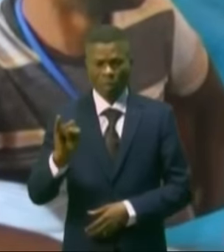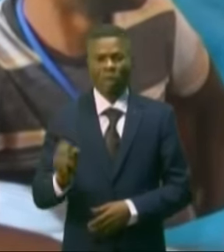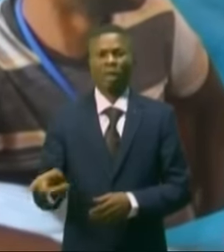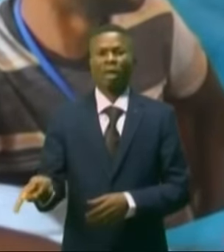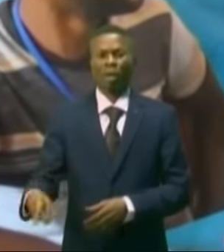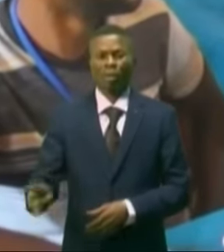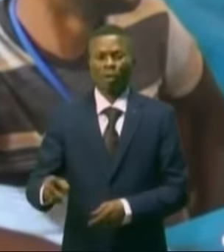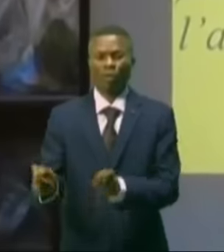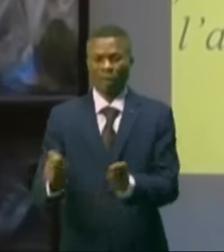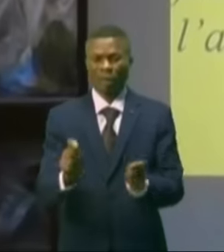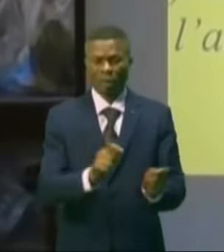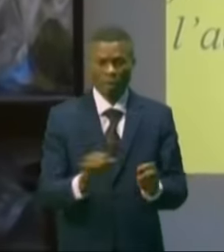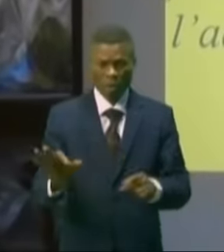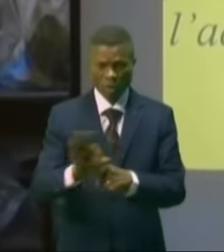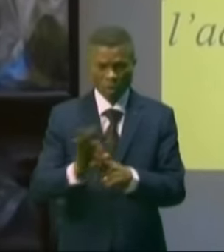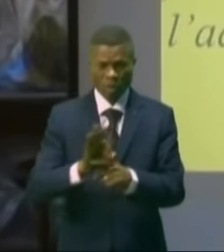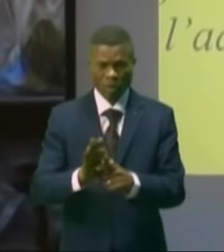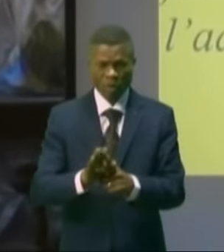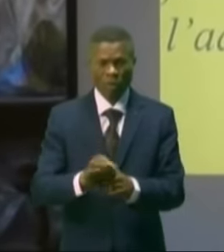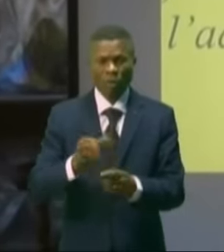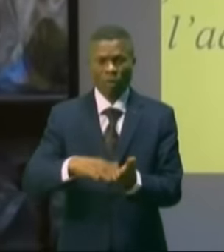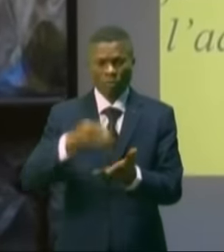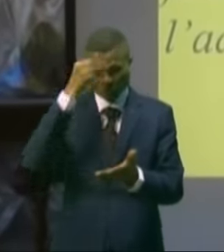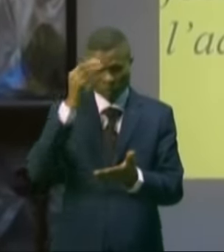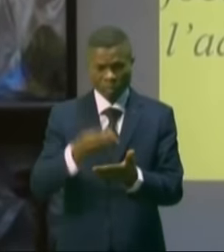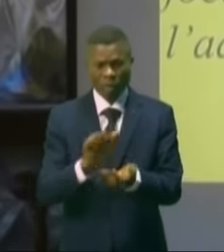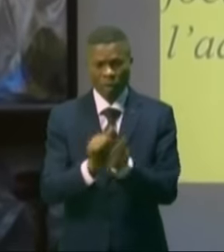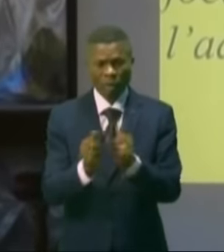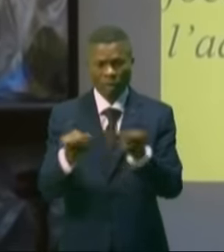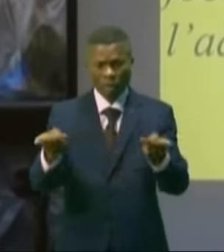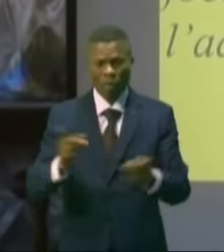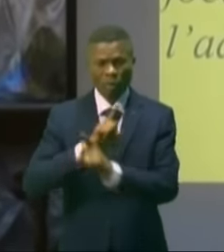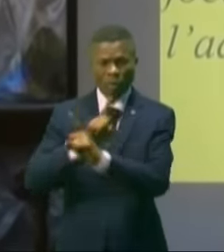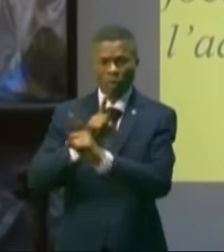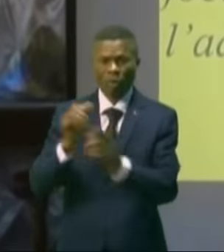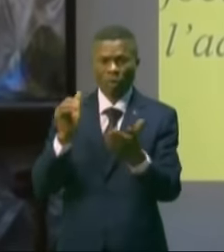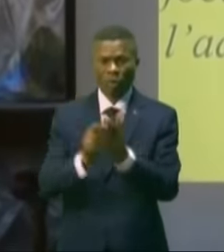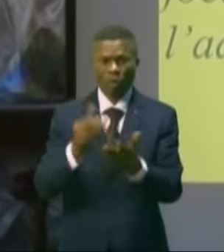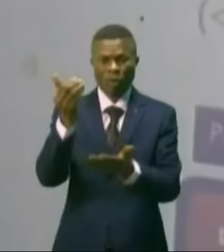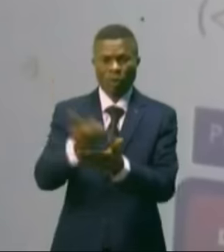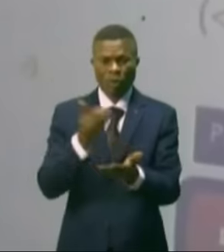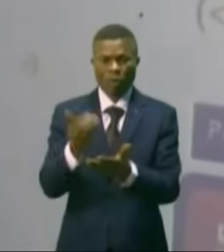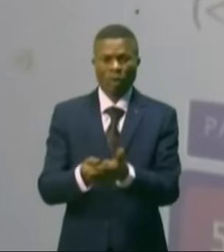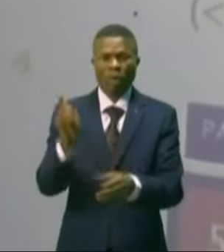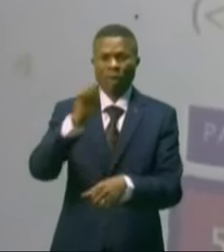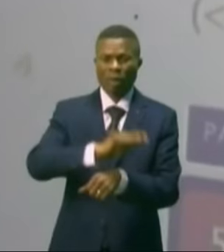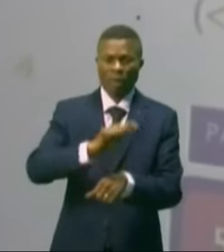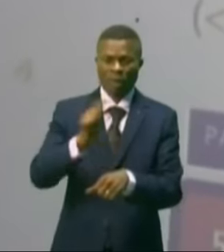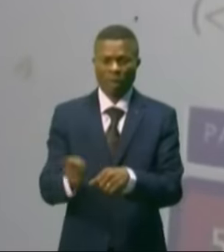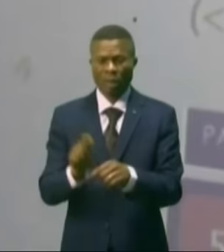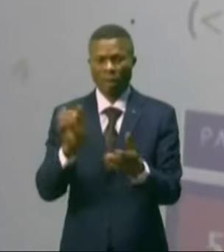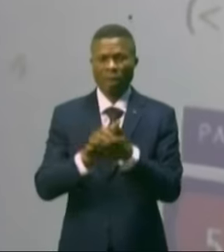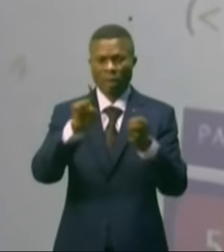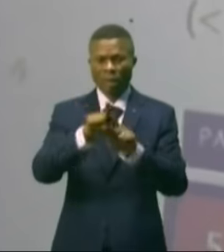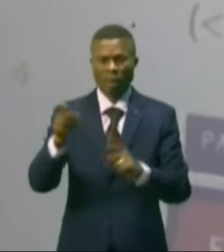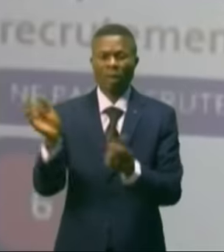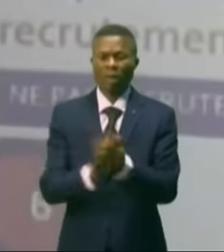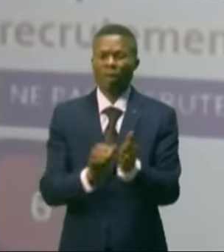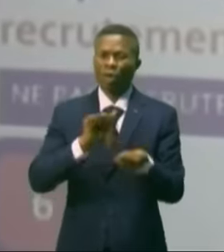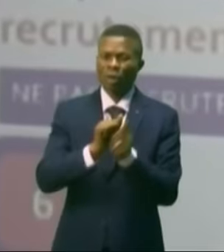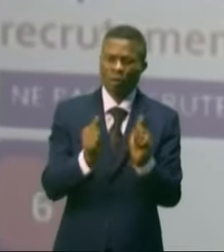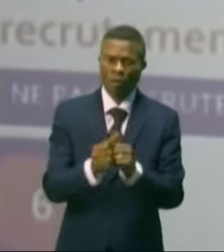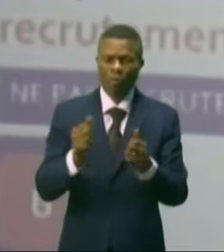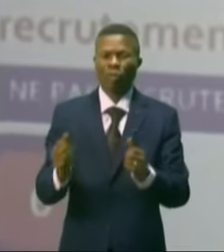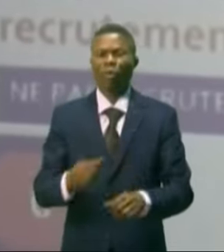atelier de formation sur la redynamisation des points focaux de prévention contre l'exploitation sexuelle, abus et harcèlement sexuel au